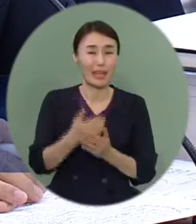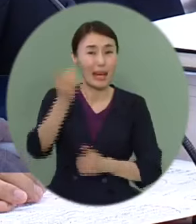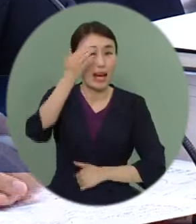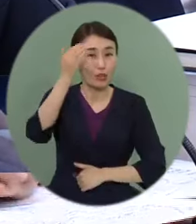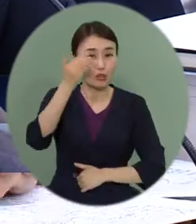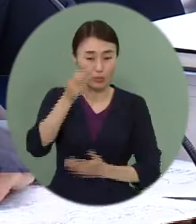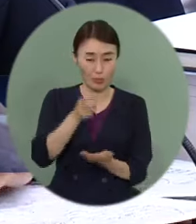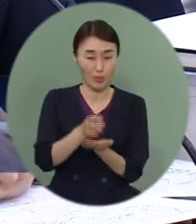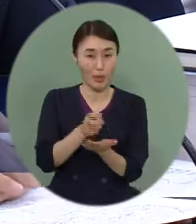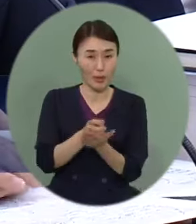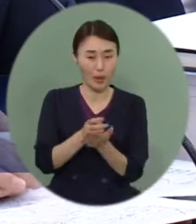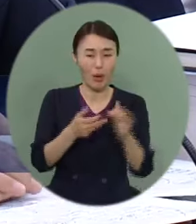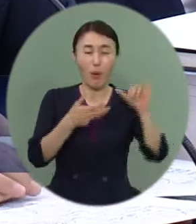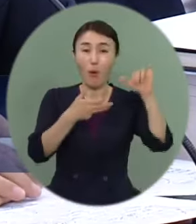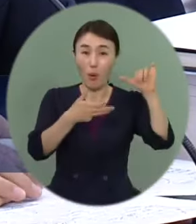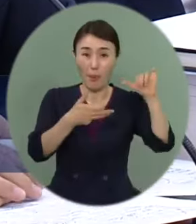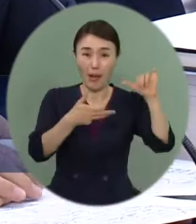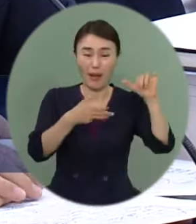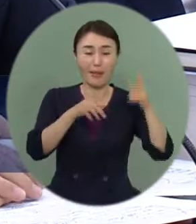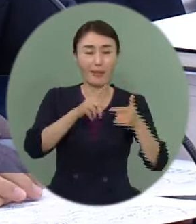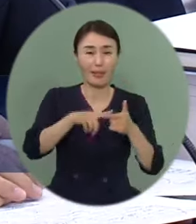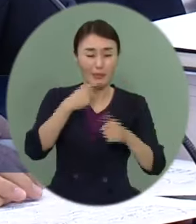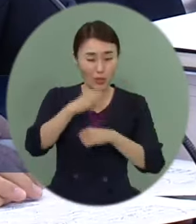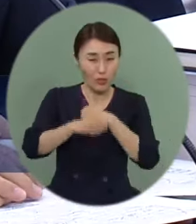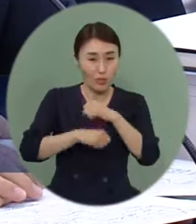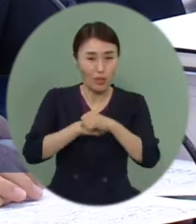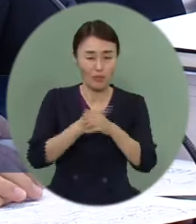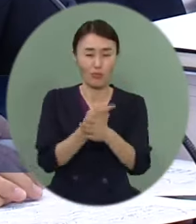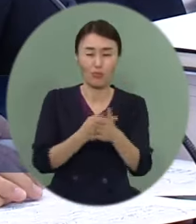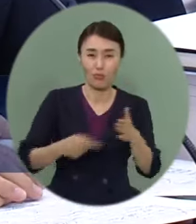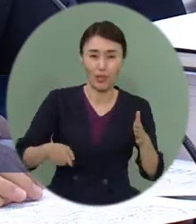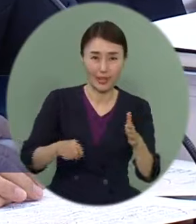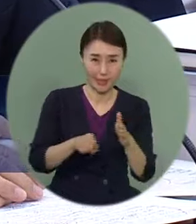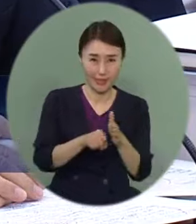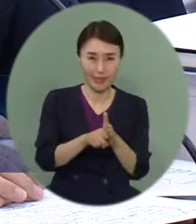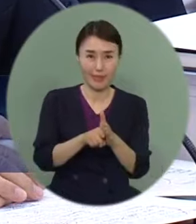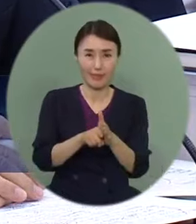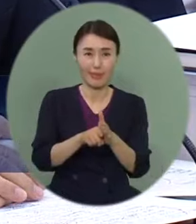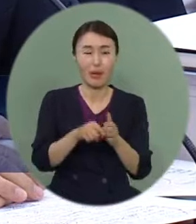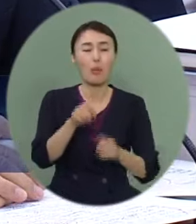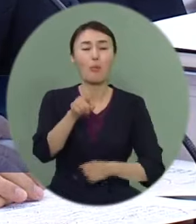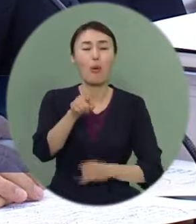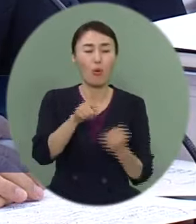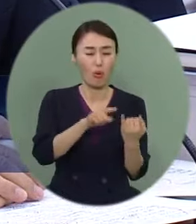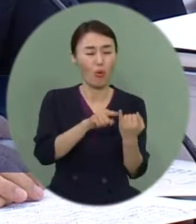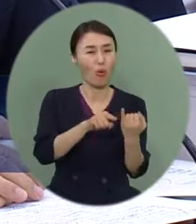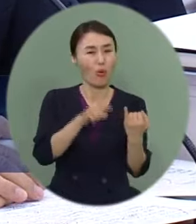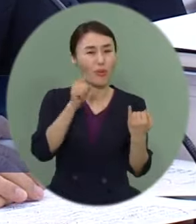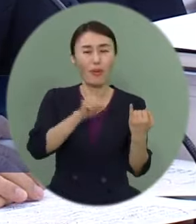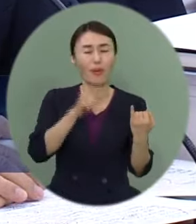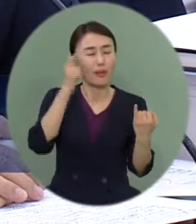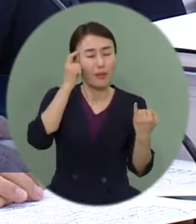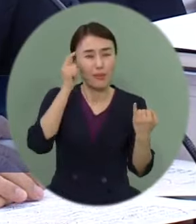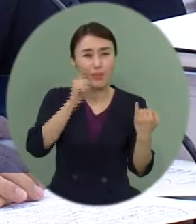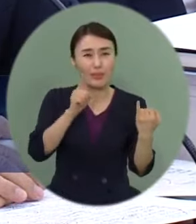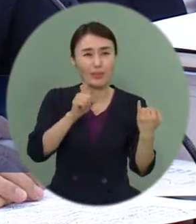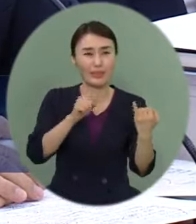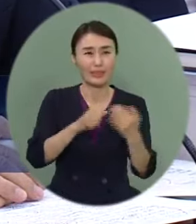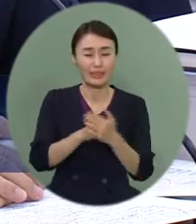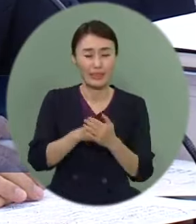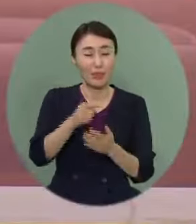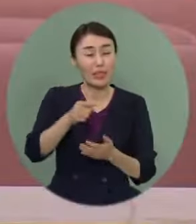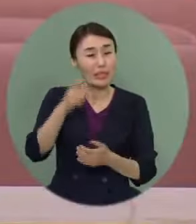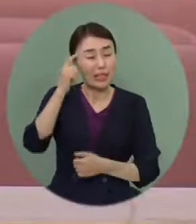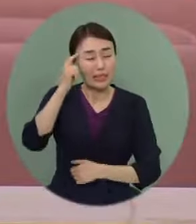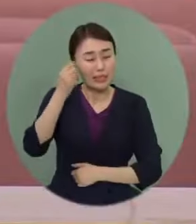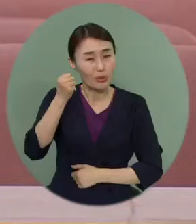우리나라 법에는 5.18을 민주화를 위한 헌신. 본인의 생각을 묻습니다. 본인의 가치관을